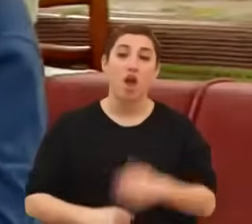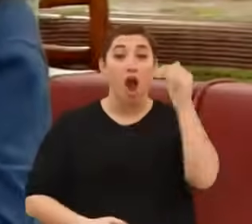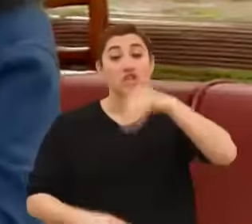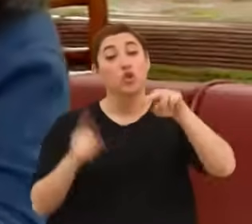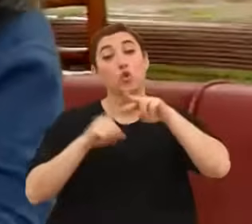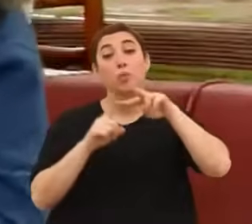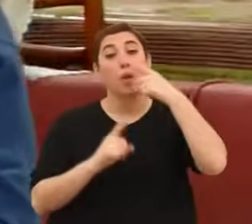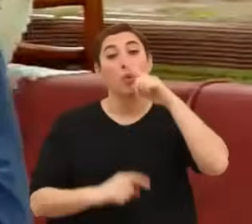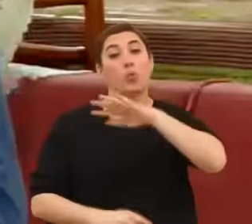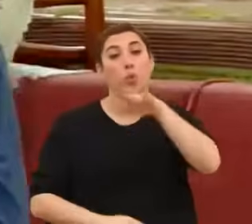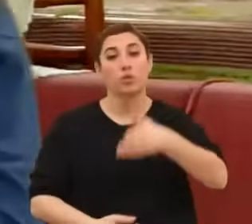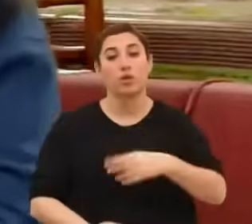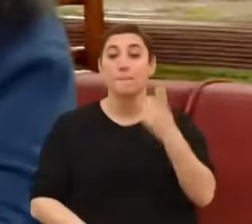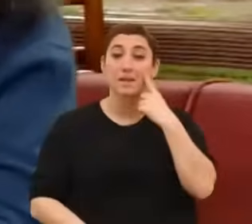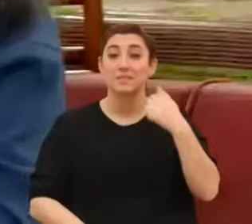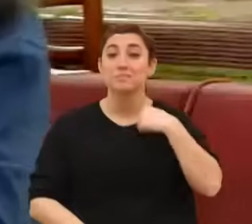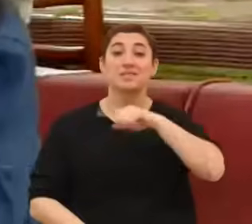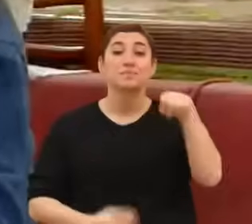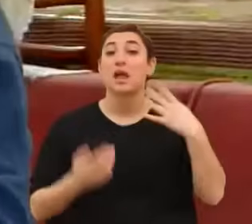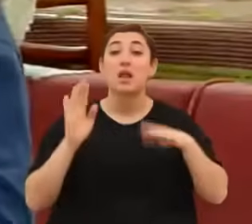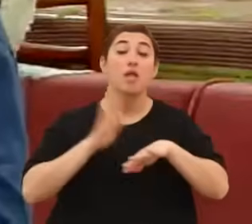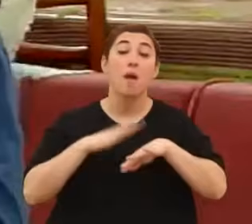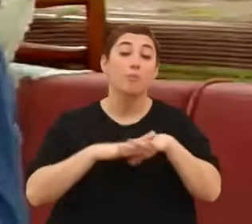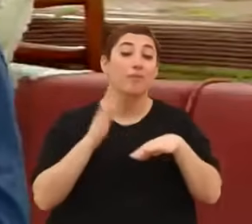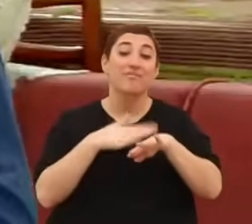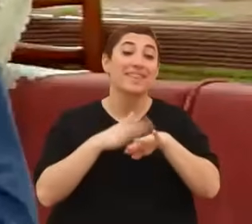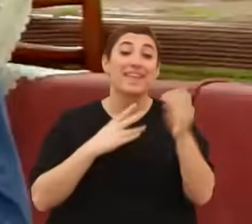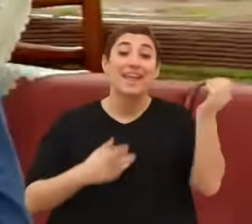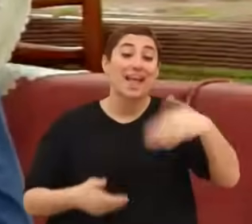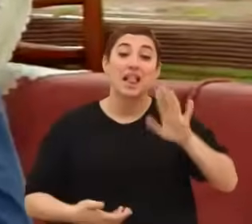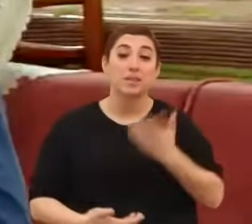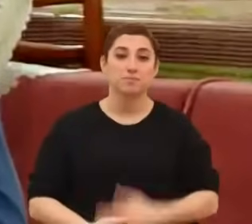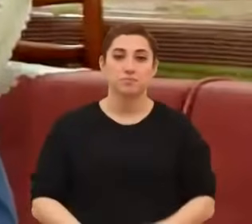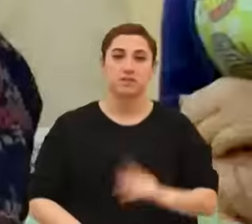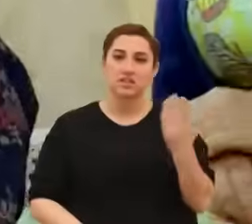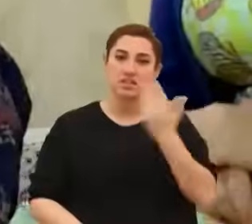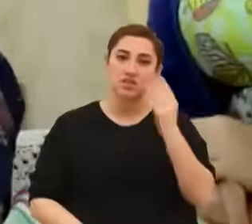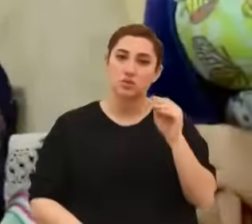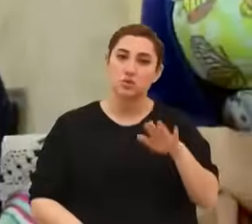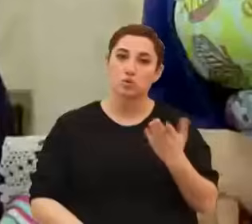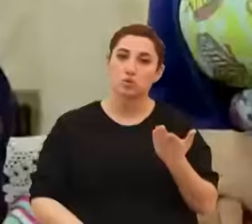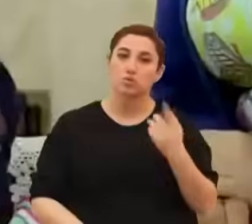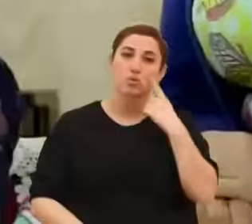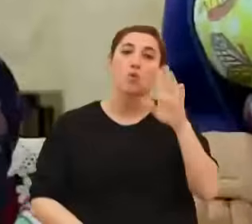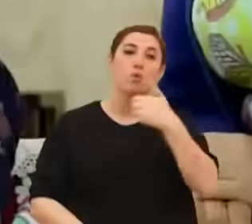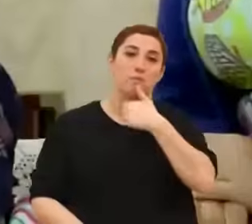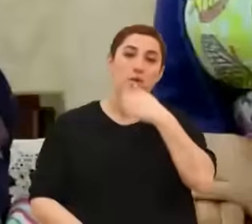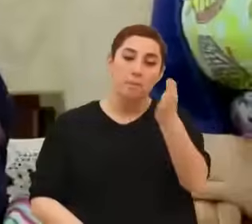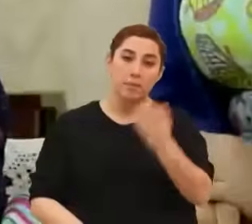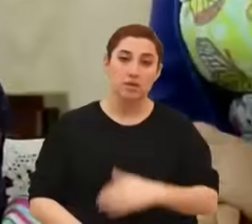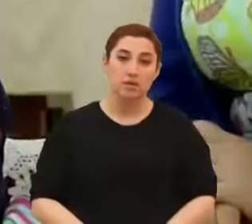Aşağı Nürnberg'ler köyüne. Bakalım bizimkiler ne yapıyor, niye gelmiyor? Nasıl gideceksin çocuk Allah'ım? Görmüyor musun